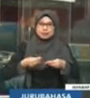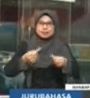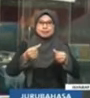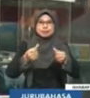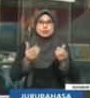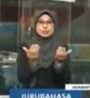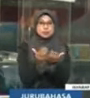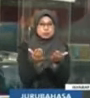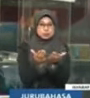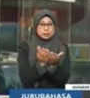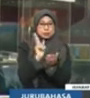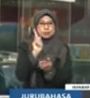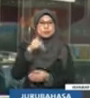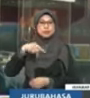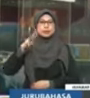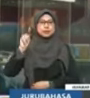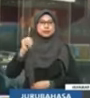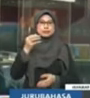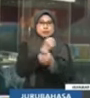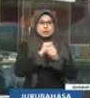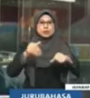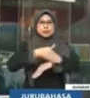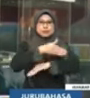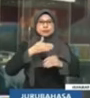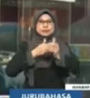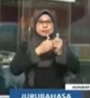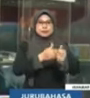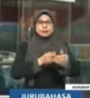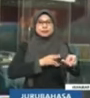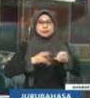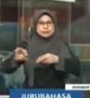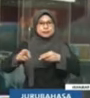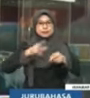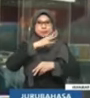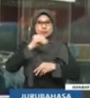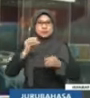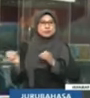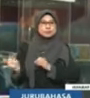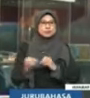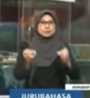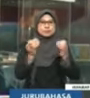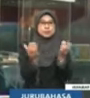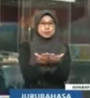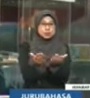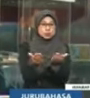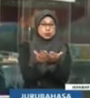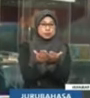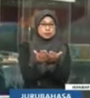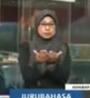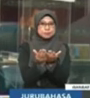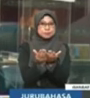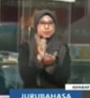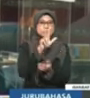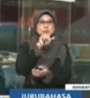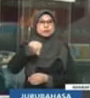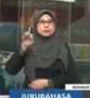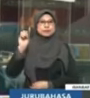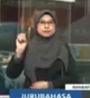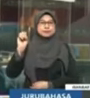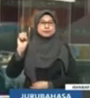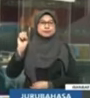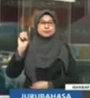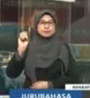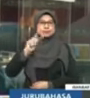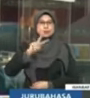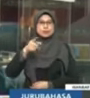Sri Azam juga dibincangkan dalam mesyuarat Lembaga Penasihat Pencegahan Rasuah dan jawatankuasa aduan yang mempunyai kuasa untuk